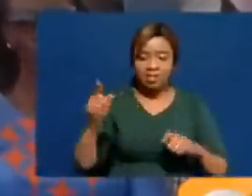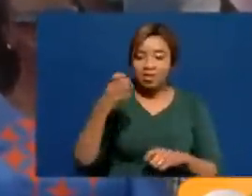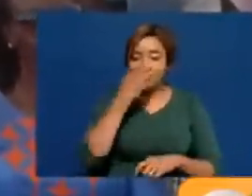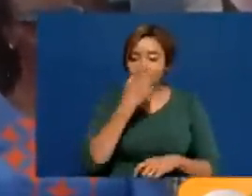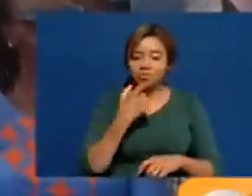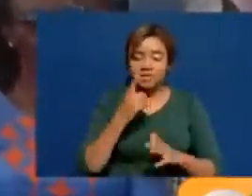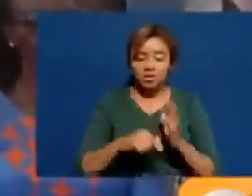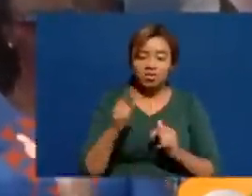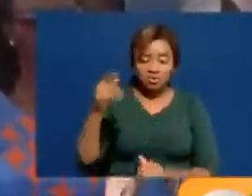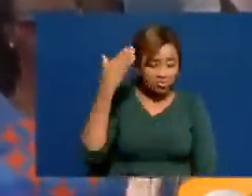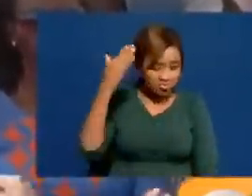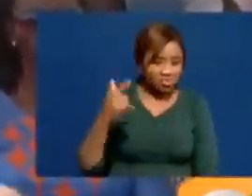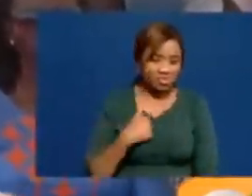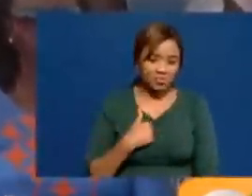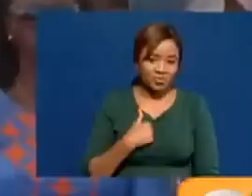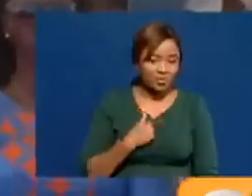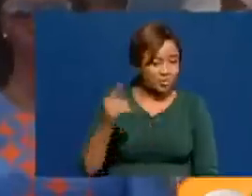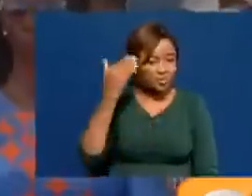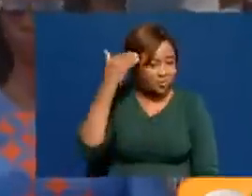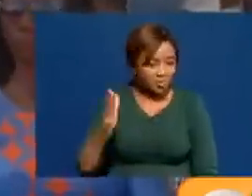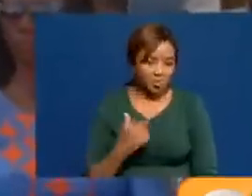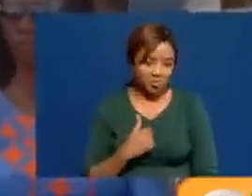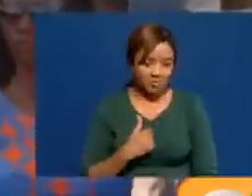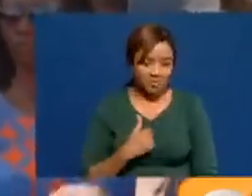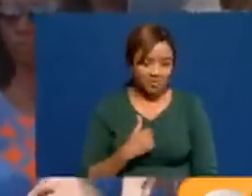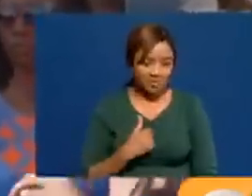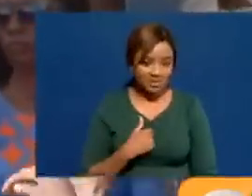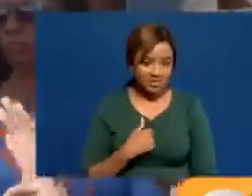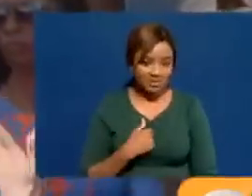wewe hujui sisi. Hujui sisi.